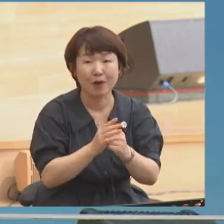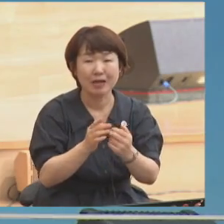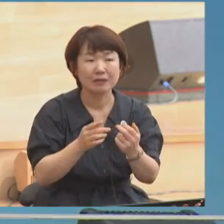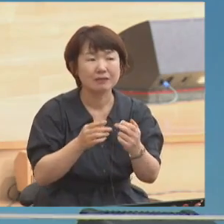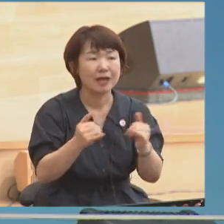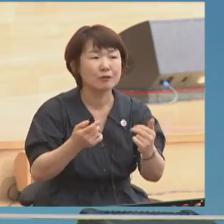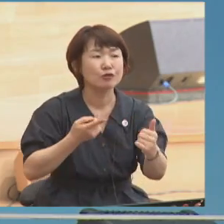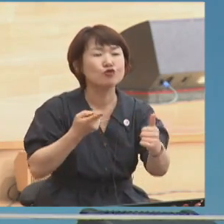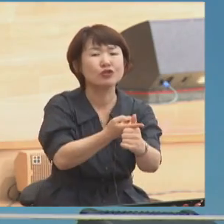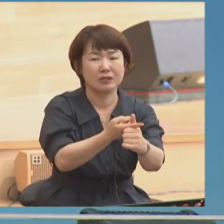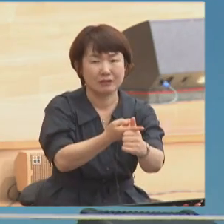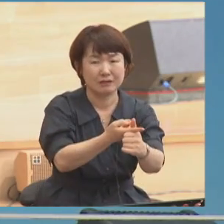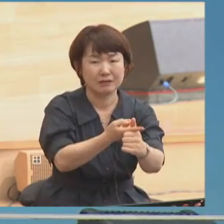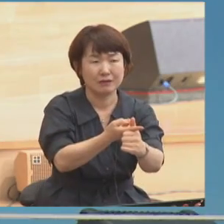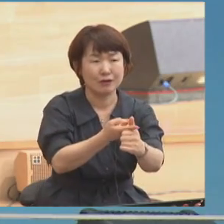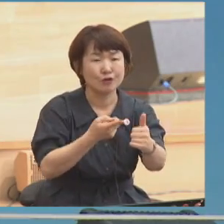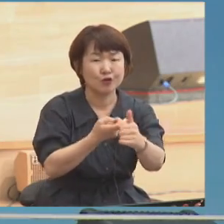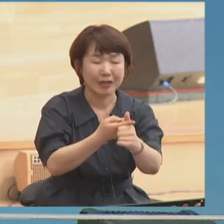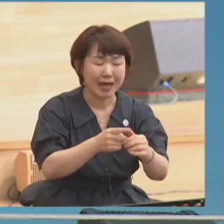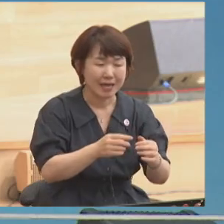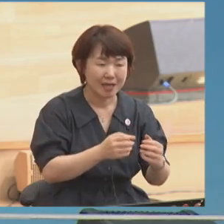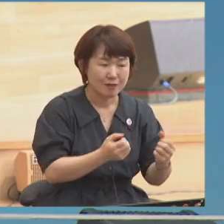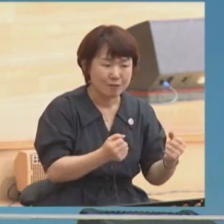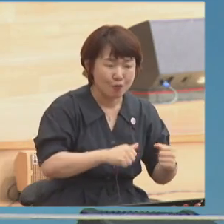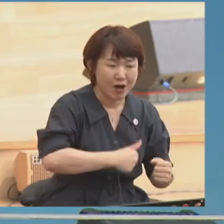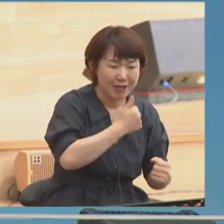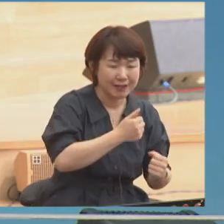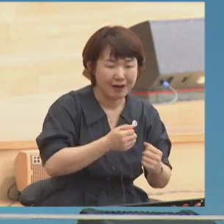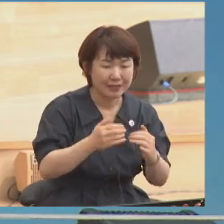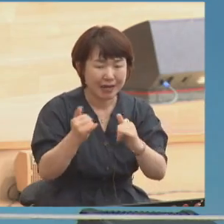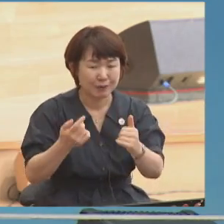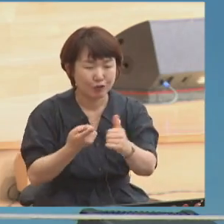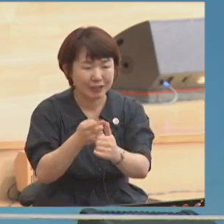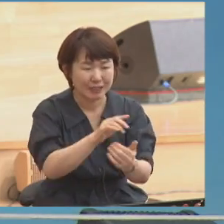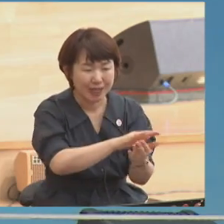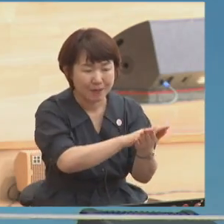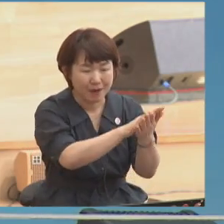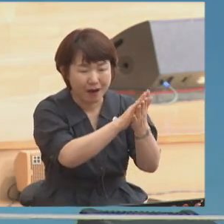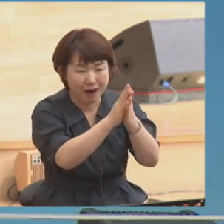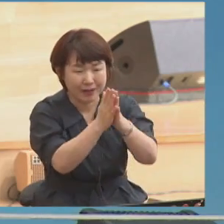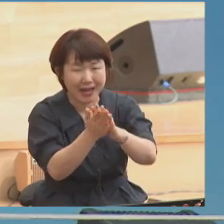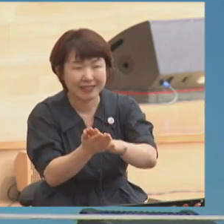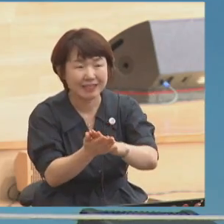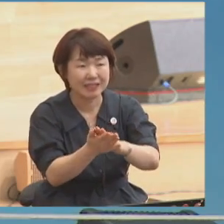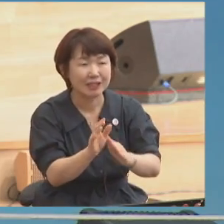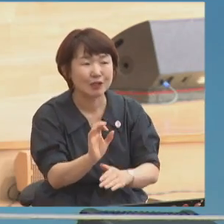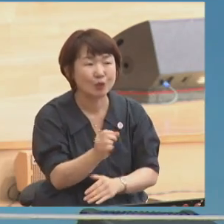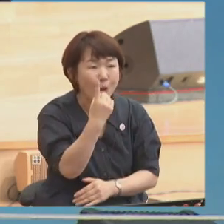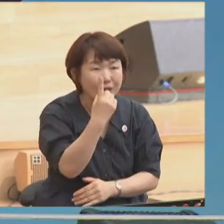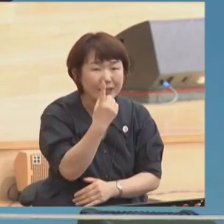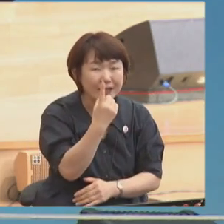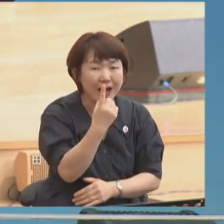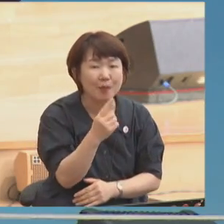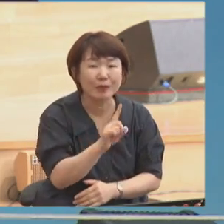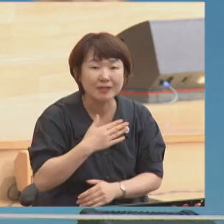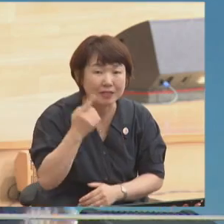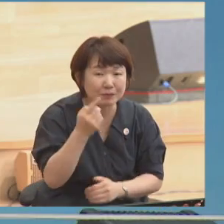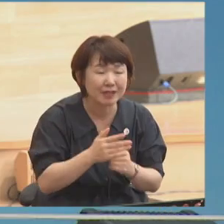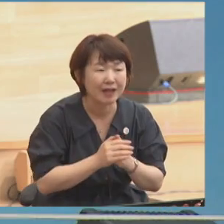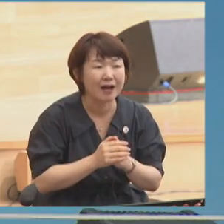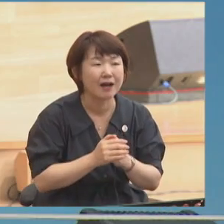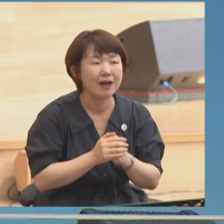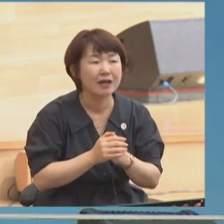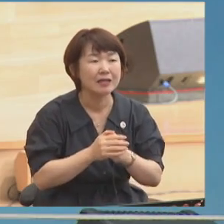행동으로 옮겨지는데 이렇게 옮겨지는 결정적인 이유가 뭐냐? 모든 원인을 밖에서 찾았기